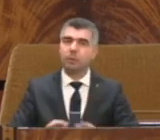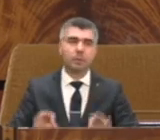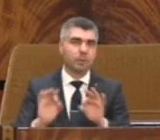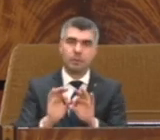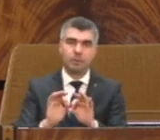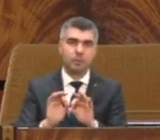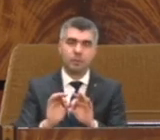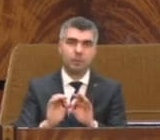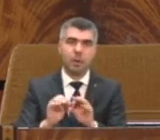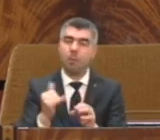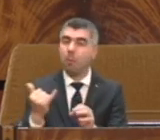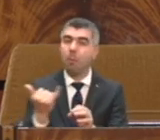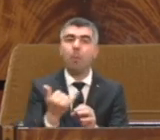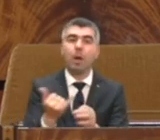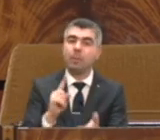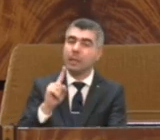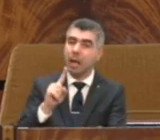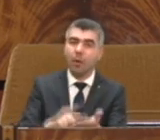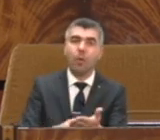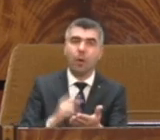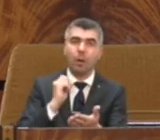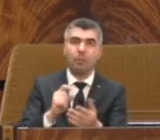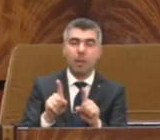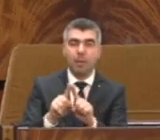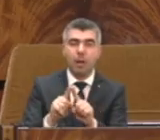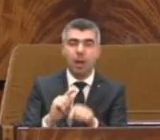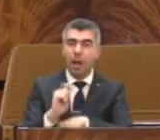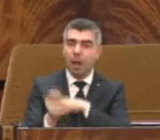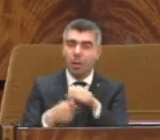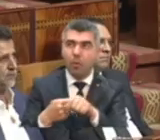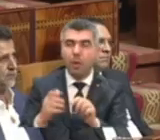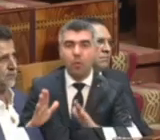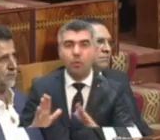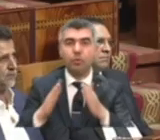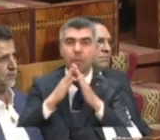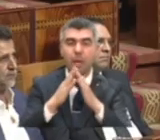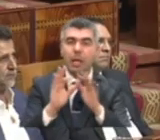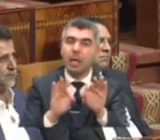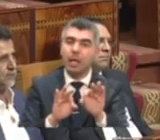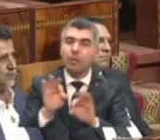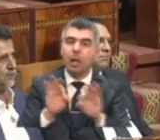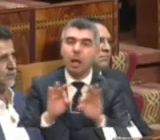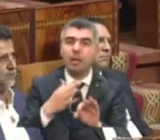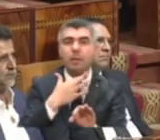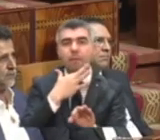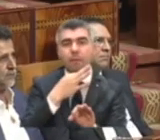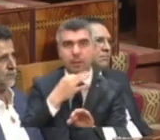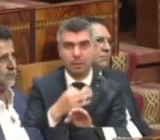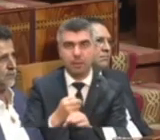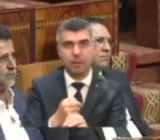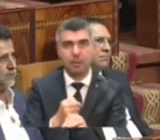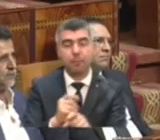وضرورة مراجعة هذه المساطير بالعالم القروي مع تخصيص المناطق الجبلية بإجراءات أقل بساطة، لأن مع تطبيق